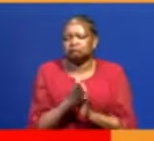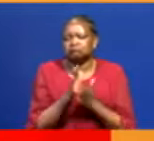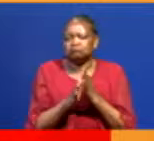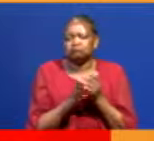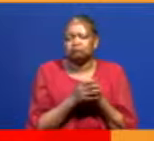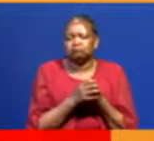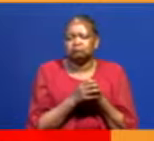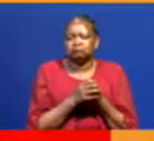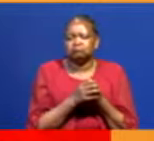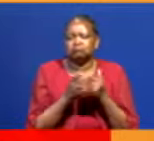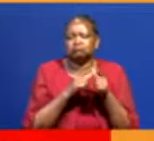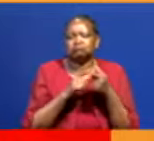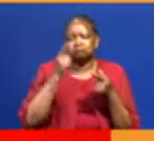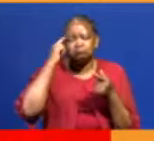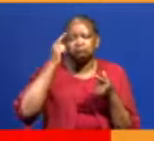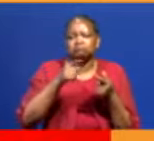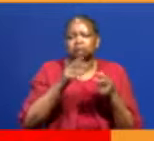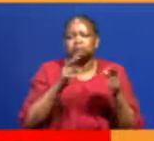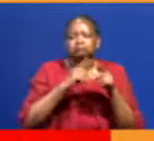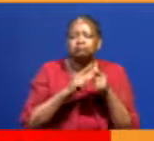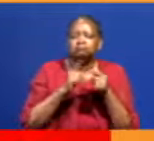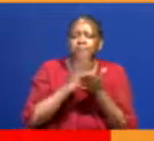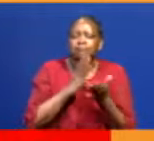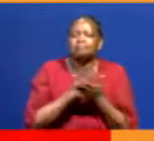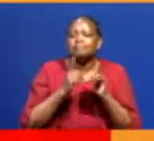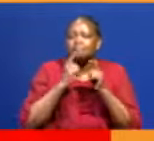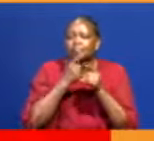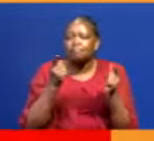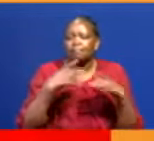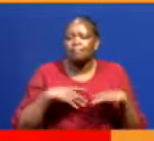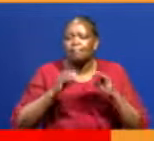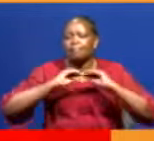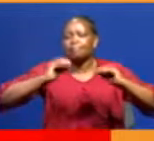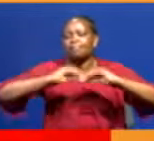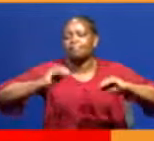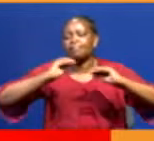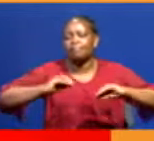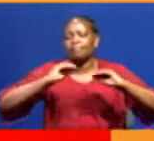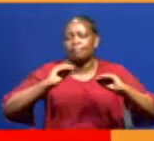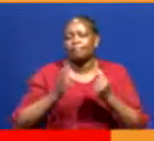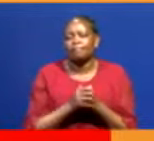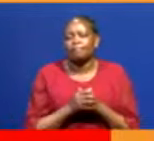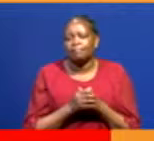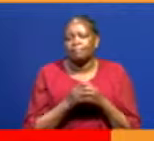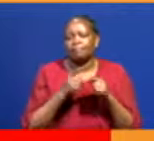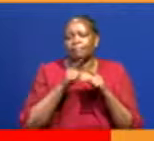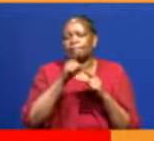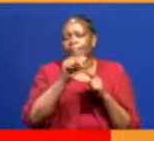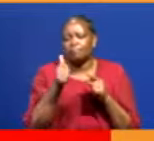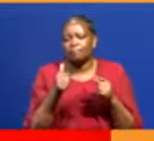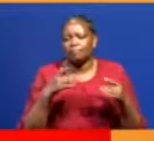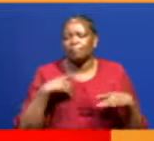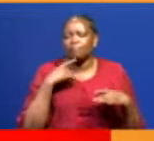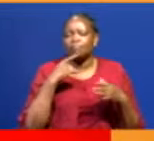safe. Huyo ni mtu genuine. Huyo ndio tunataka tuongee na yeye. Umuelimisha kwanza. Tuwaelimishe. Naam. Lakini huyu mwenye